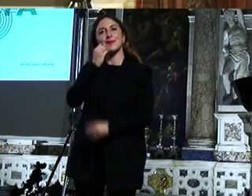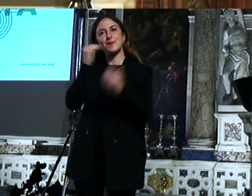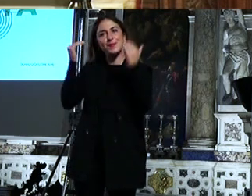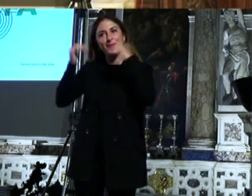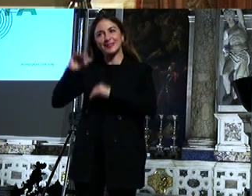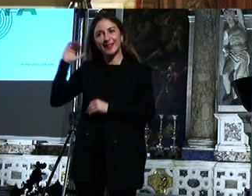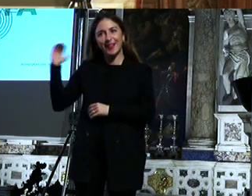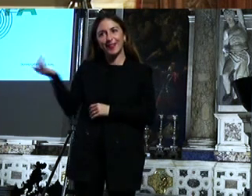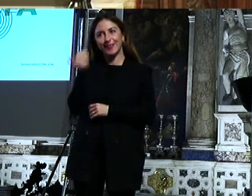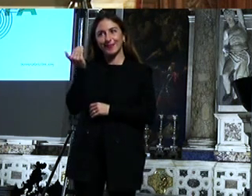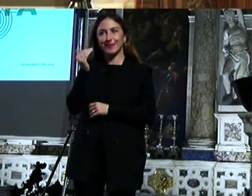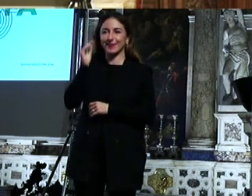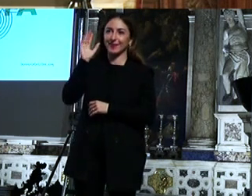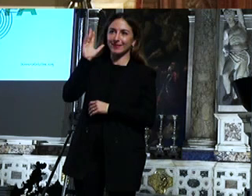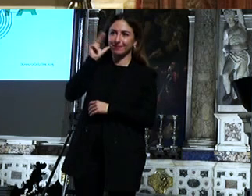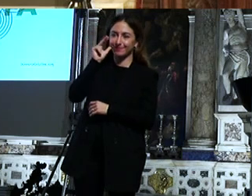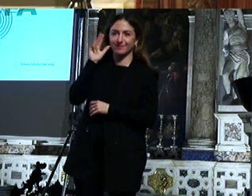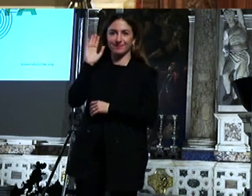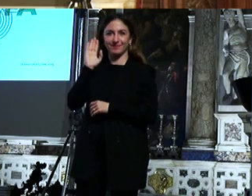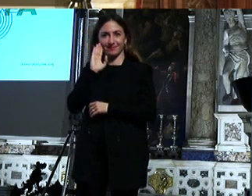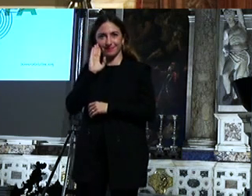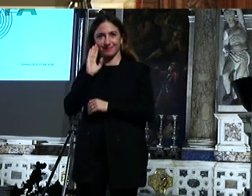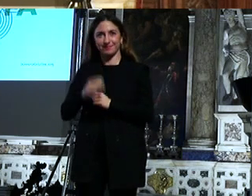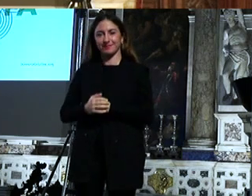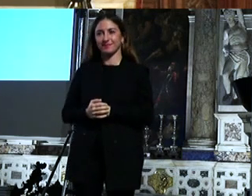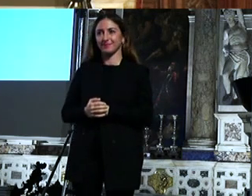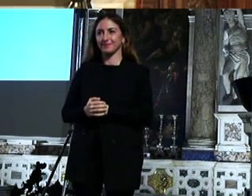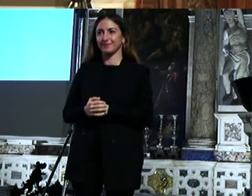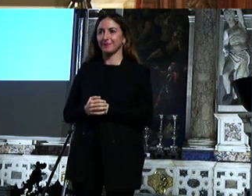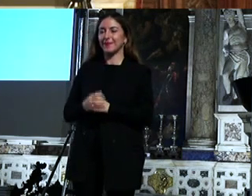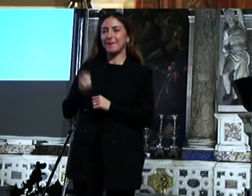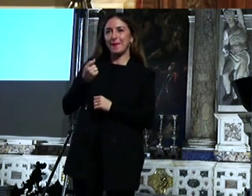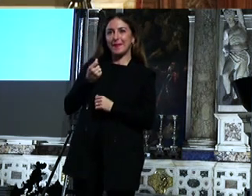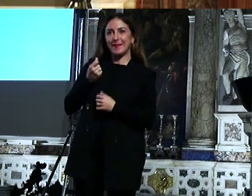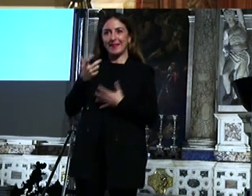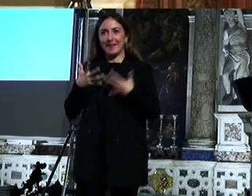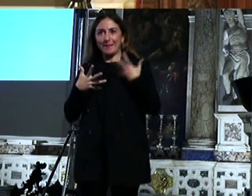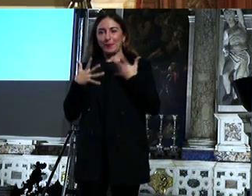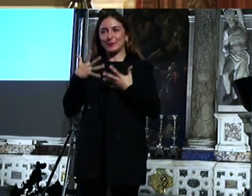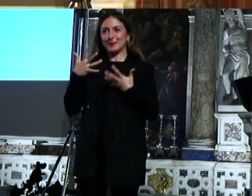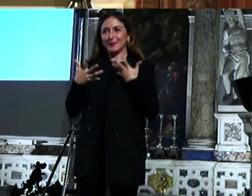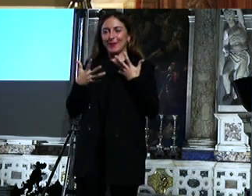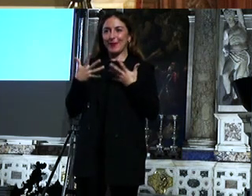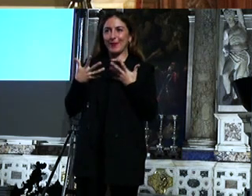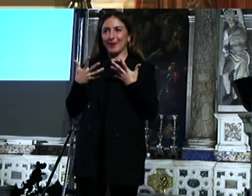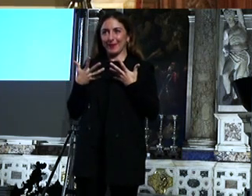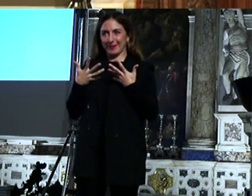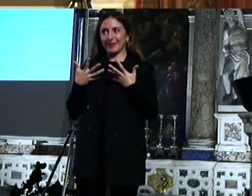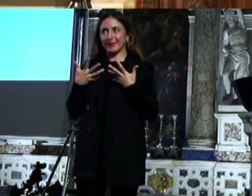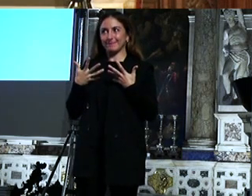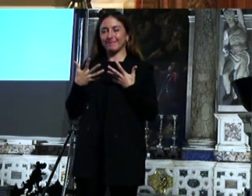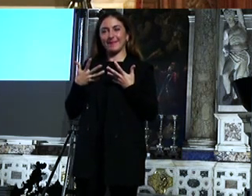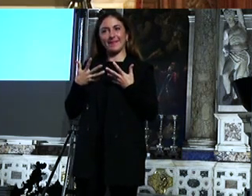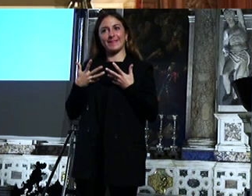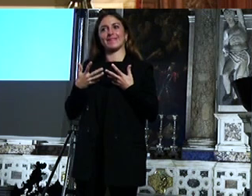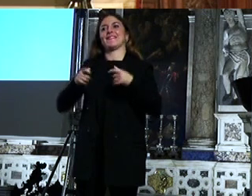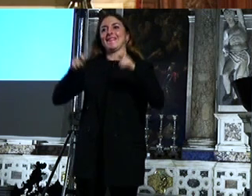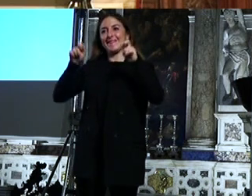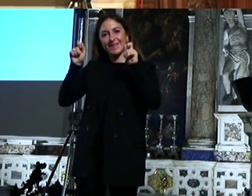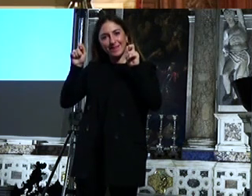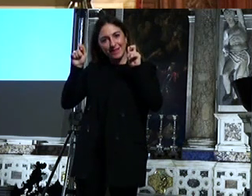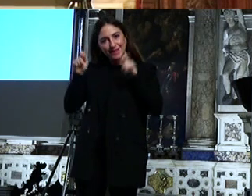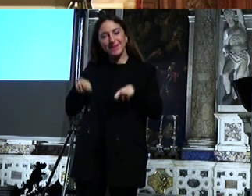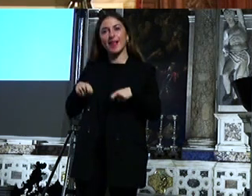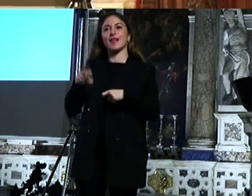Buonasera a tutti e a tutte, e con un tantinello di emozione che diamo il via a